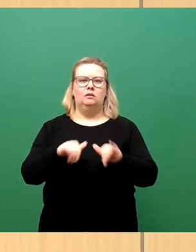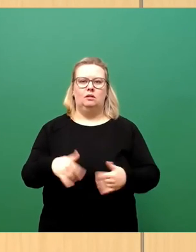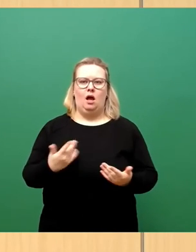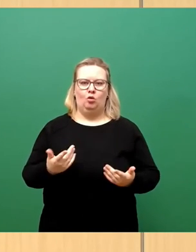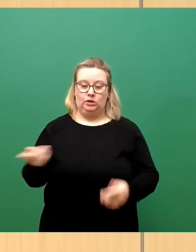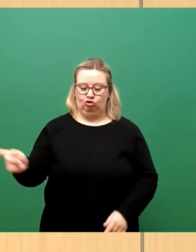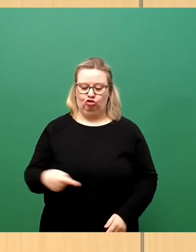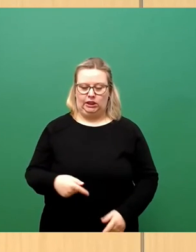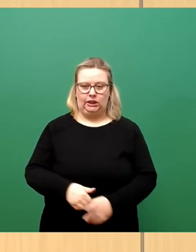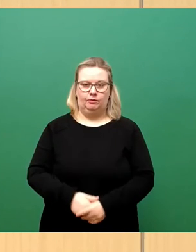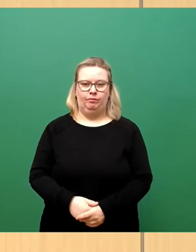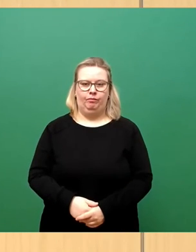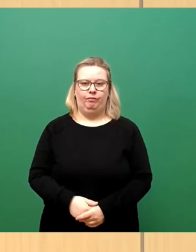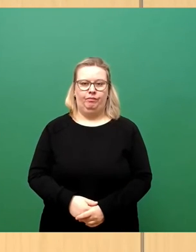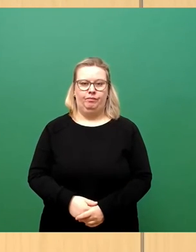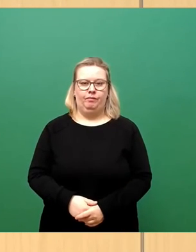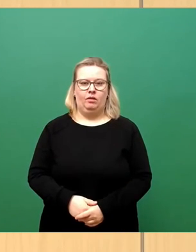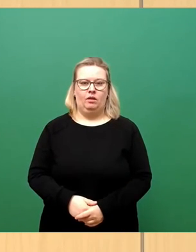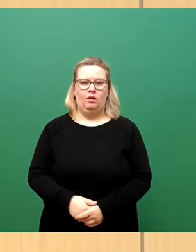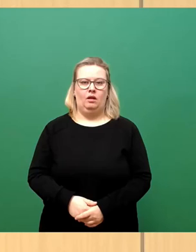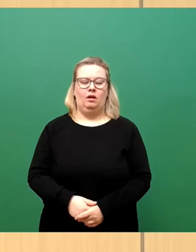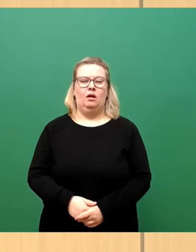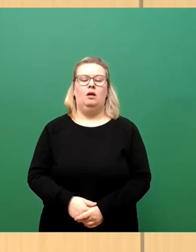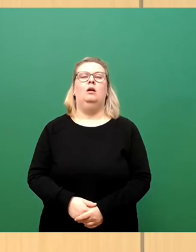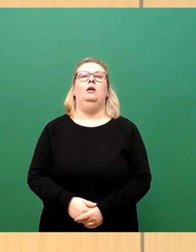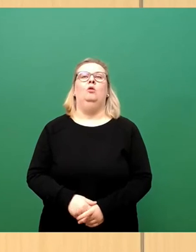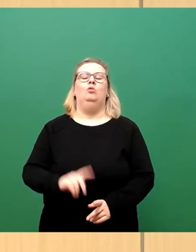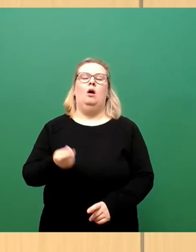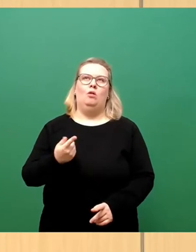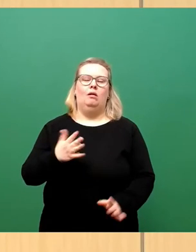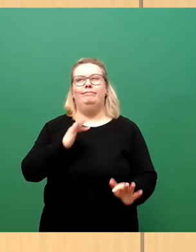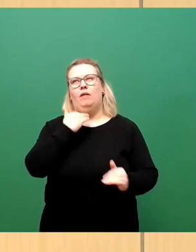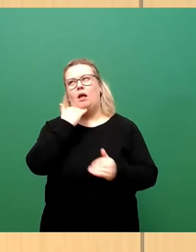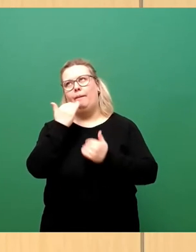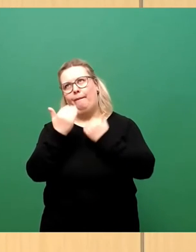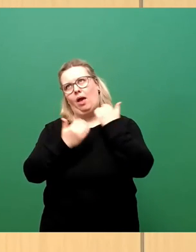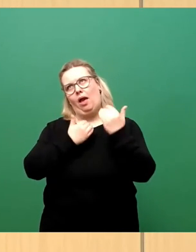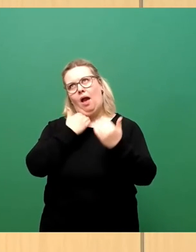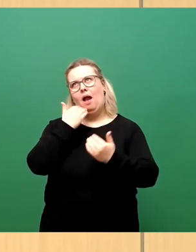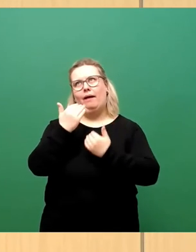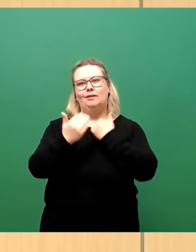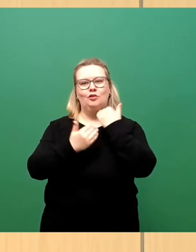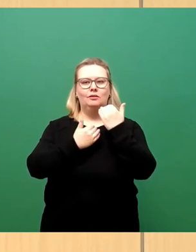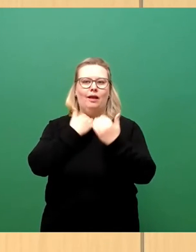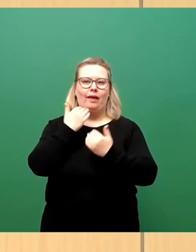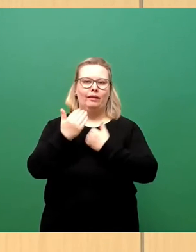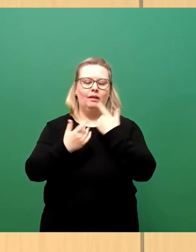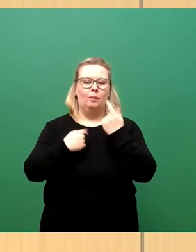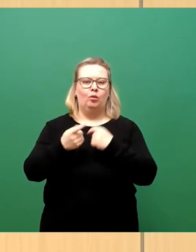ist. Dann auch die Märchenstunde, die hier gehalten worden ist über